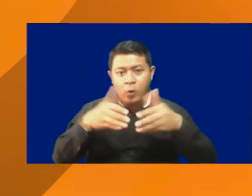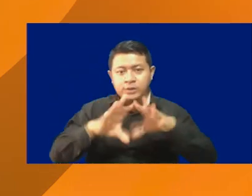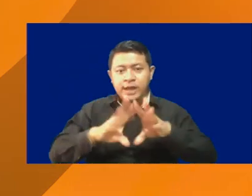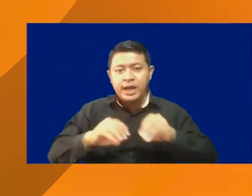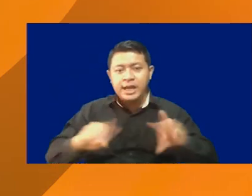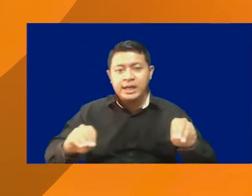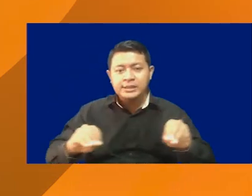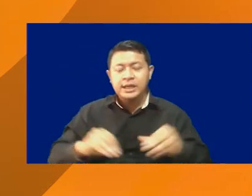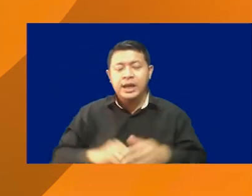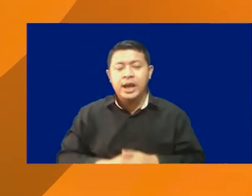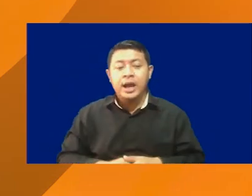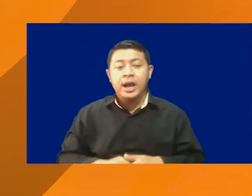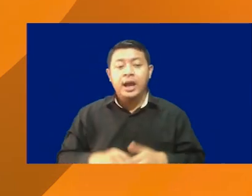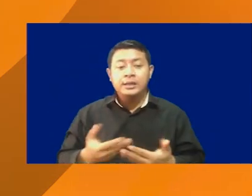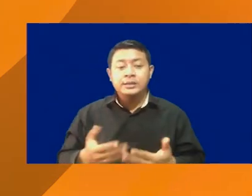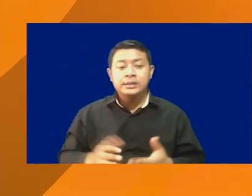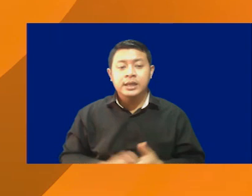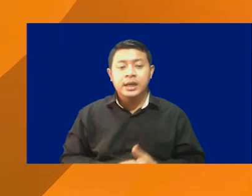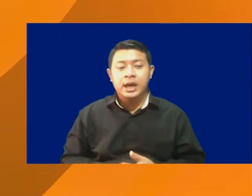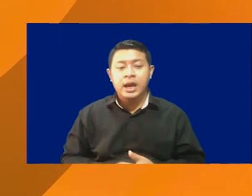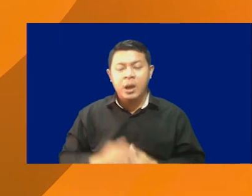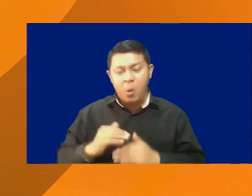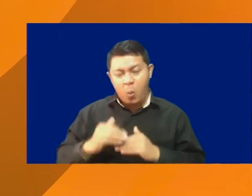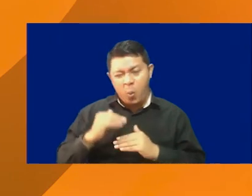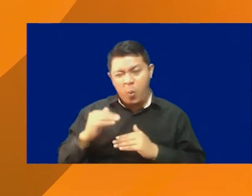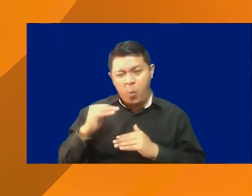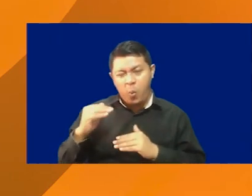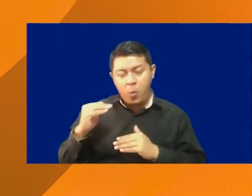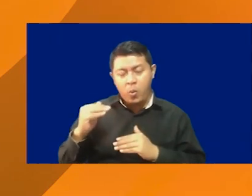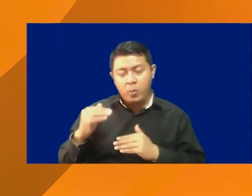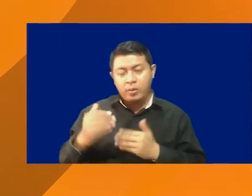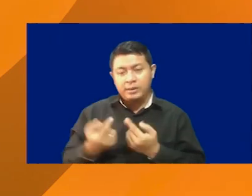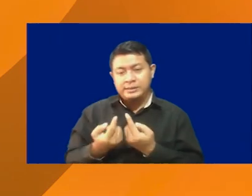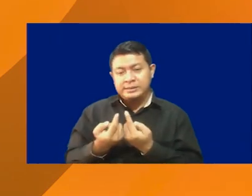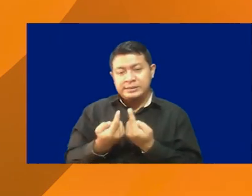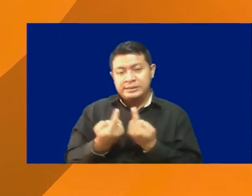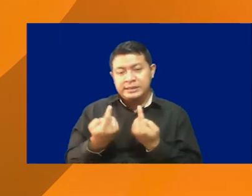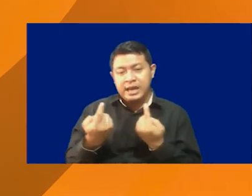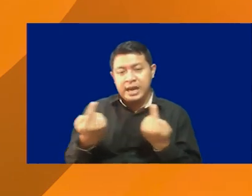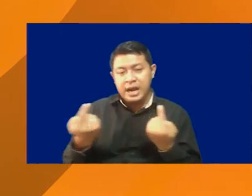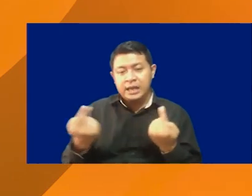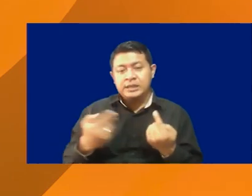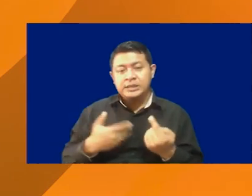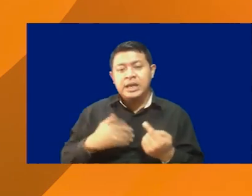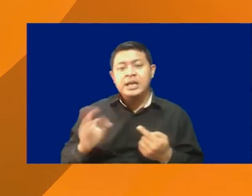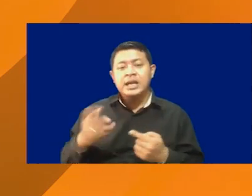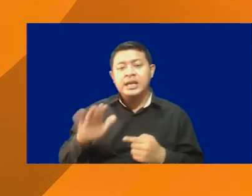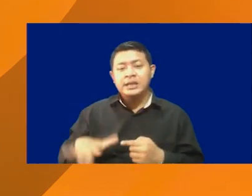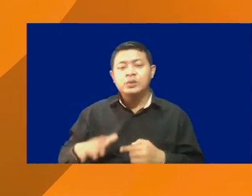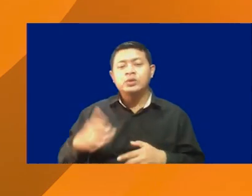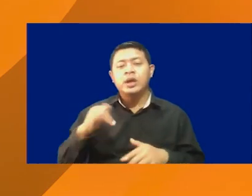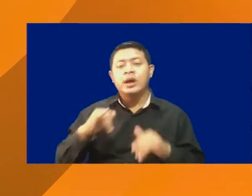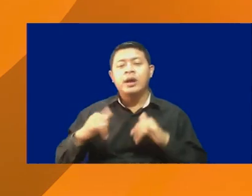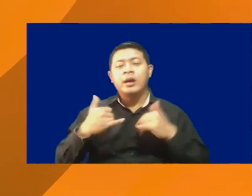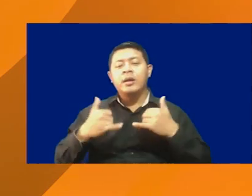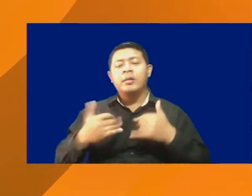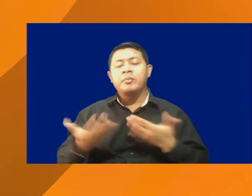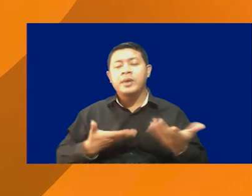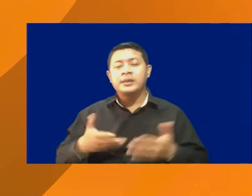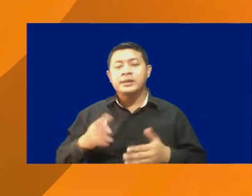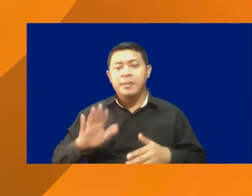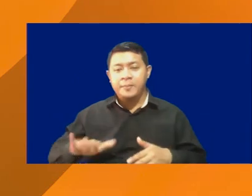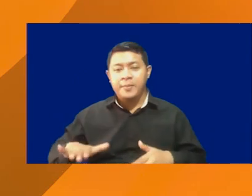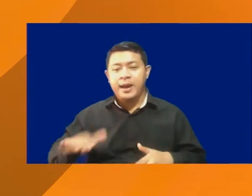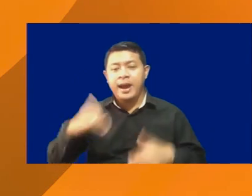itu sibuk dan mereka tuh fokus dengan pekerjaan mereka. Sehingga semakin ada jarak di antara kita. Saya dari kecil